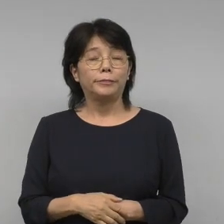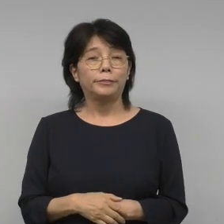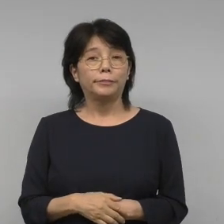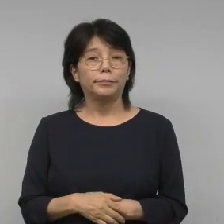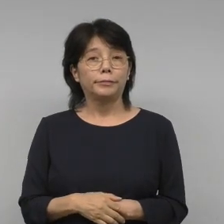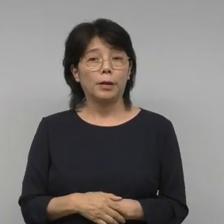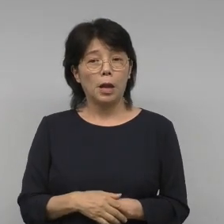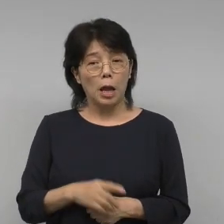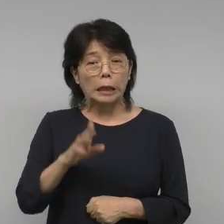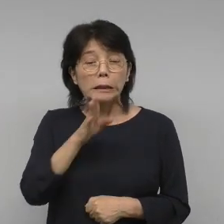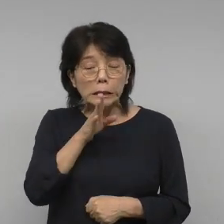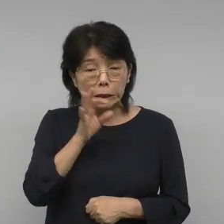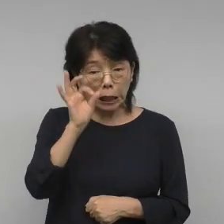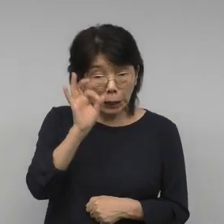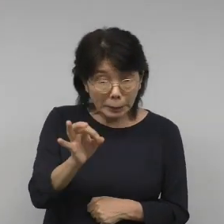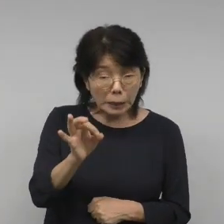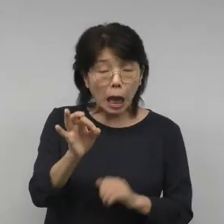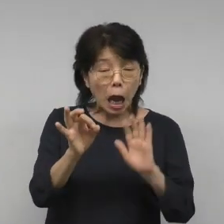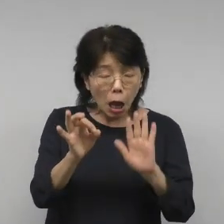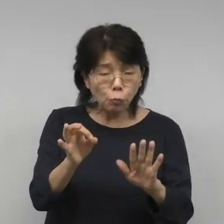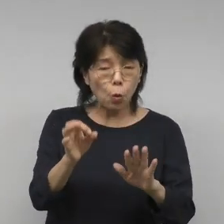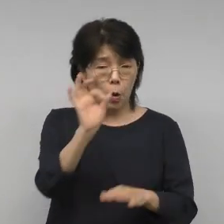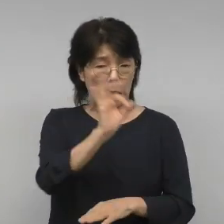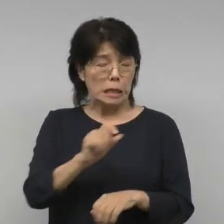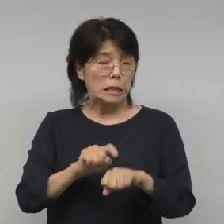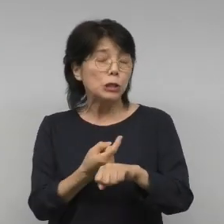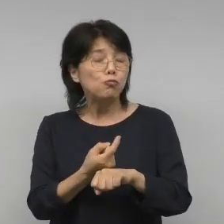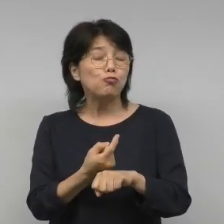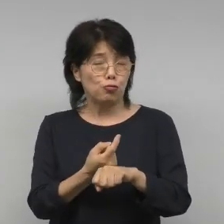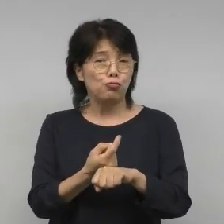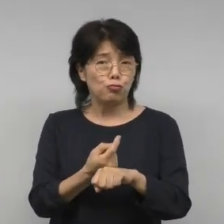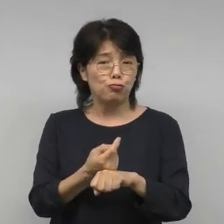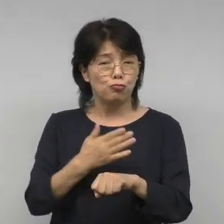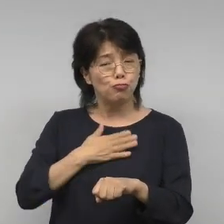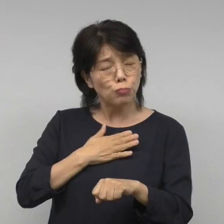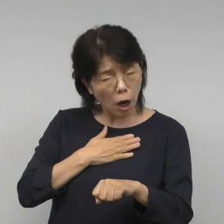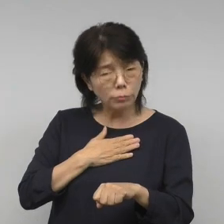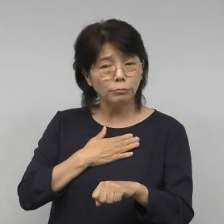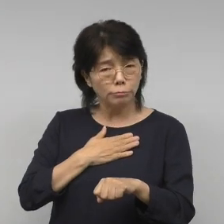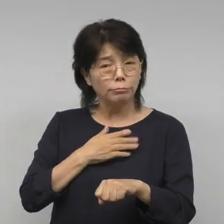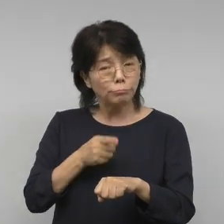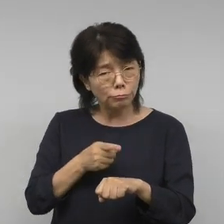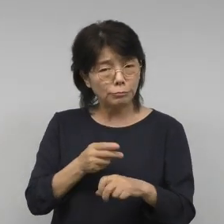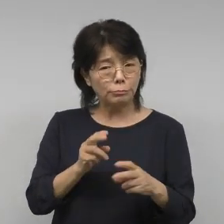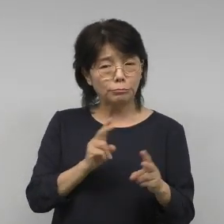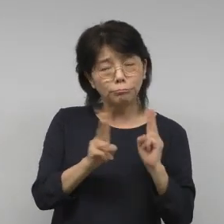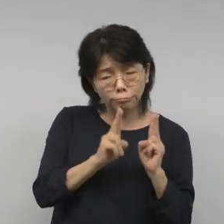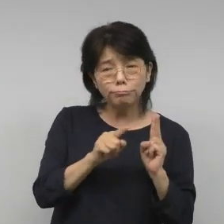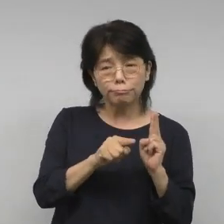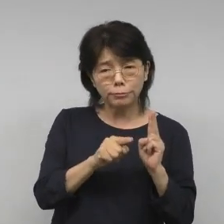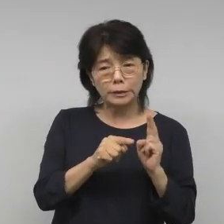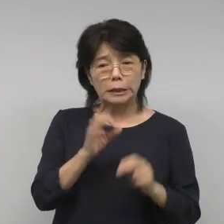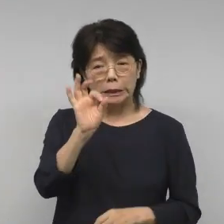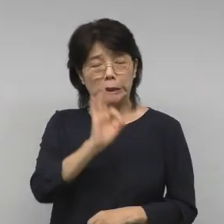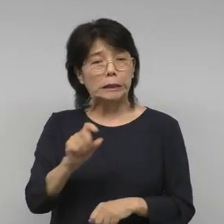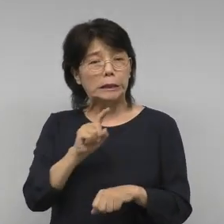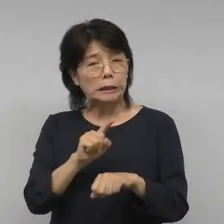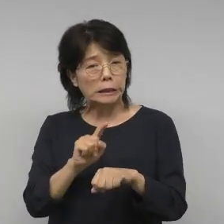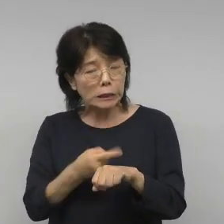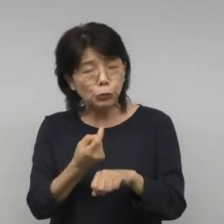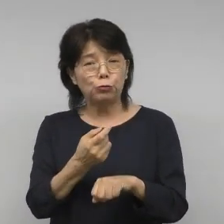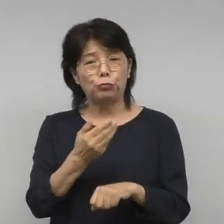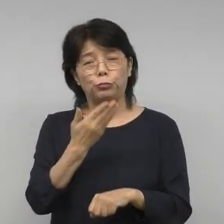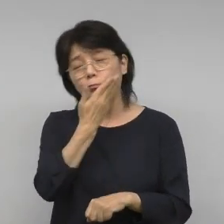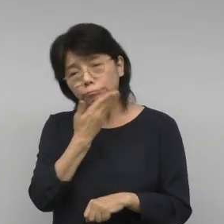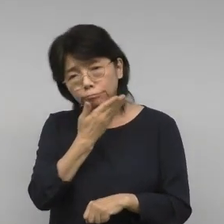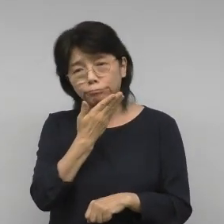見本を見なければ品質がわからない。これまあ車掌サイドだと思いますけれども、また品質重視の仕入れになるため、まあ、見送